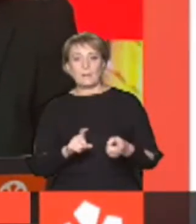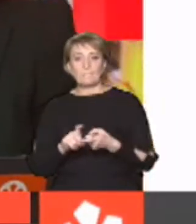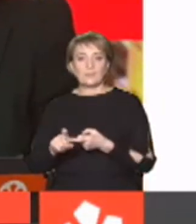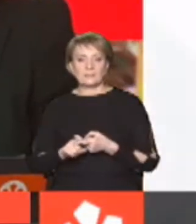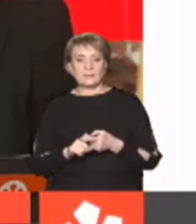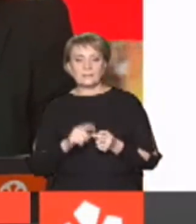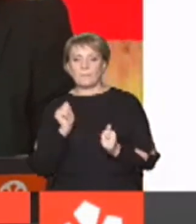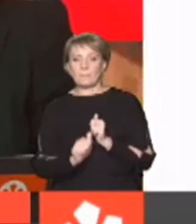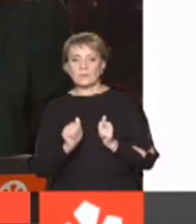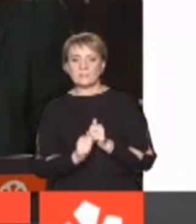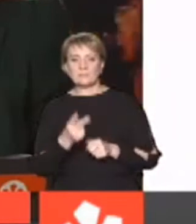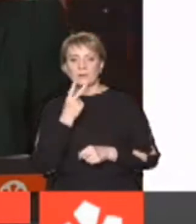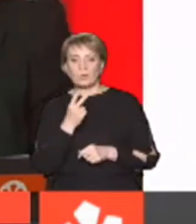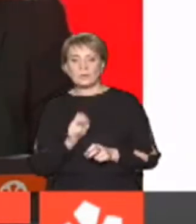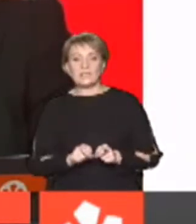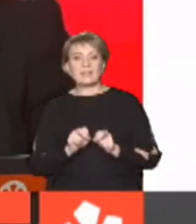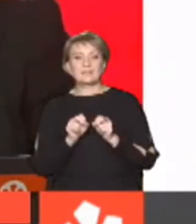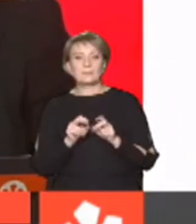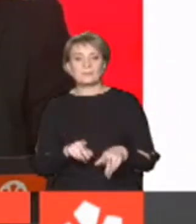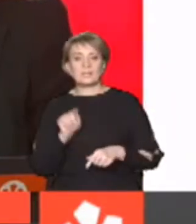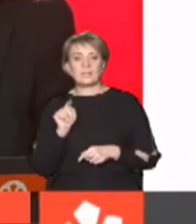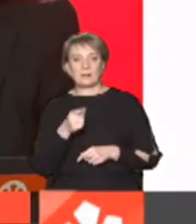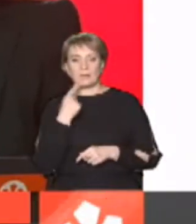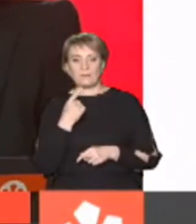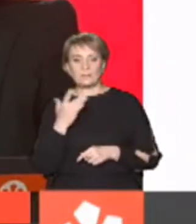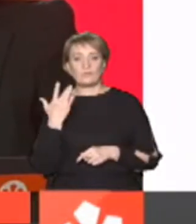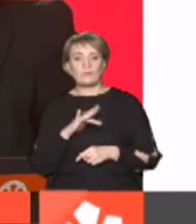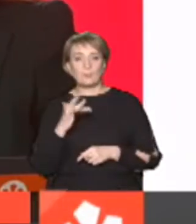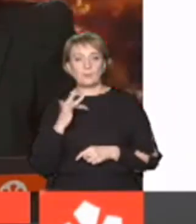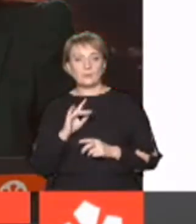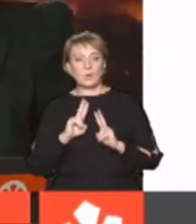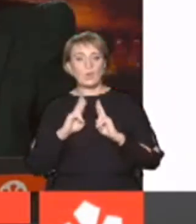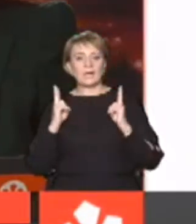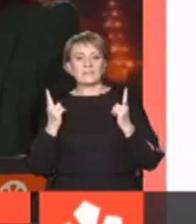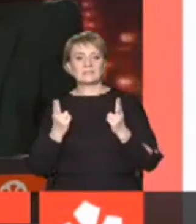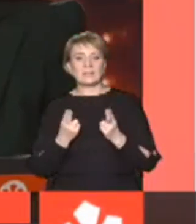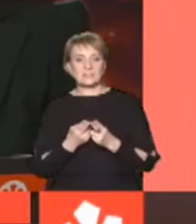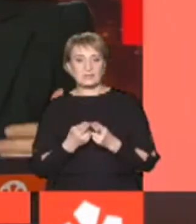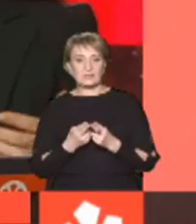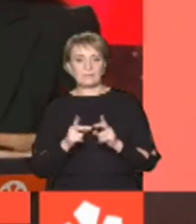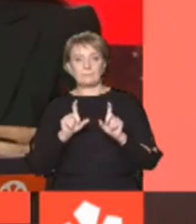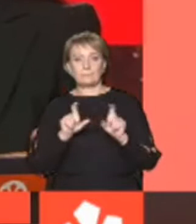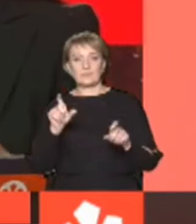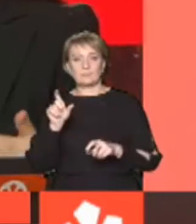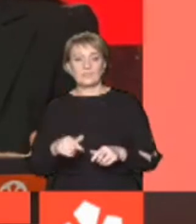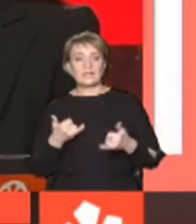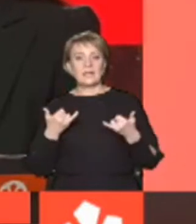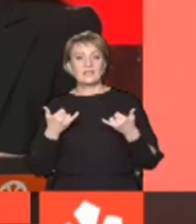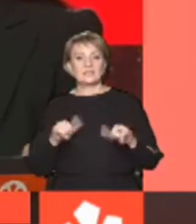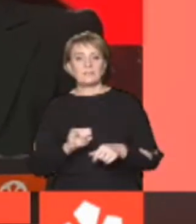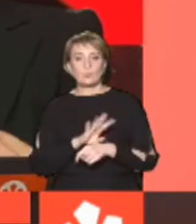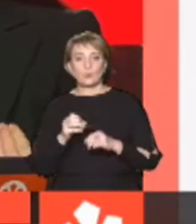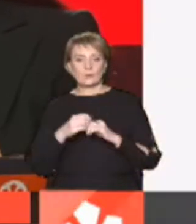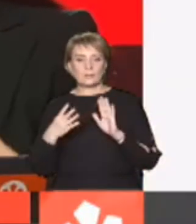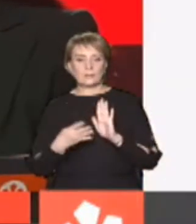куріння стає ще більш небезпечним. І так говорять в Американській асоціації пульмонологів, що з димом